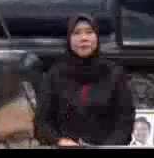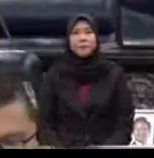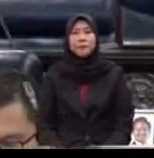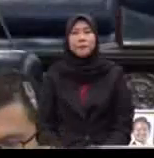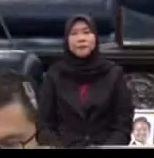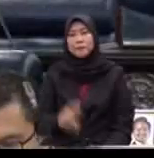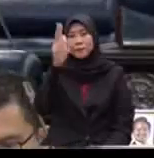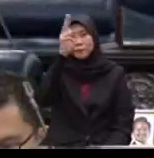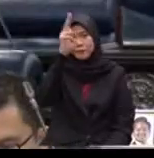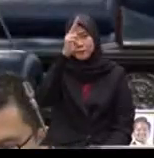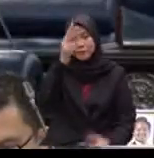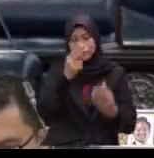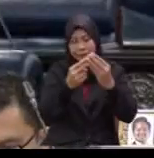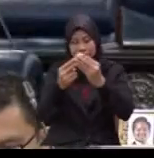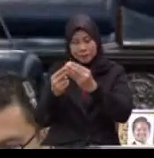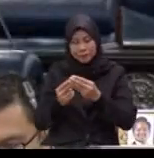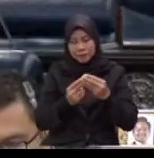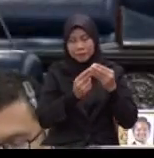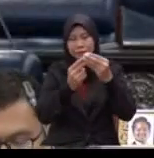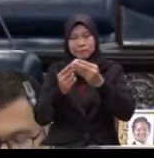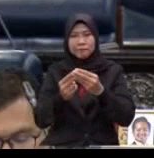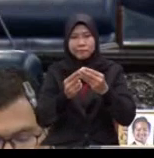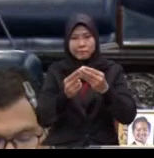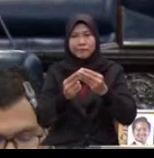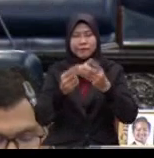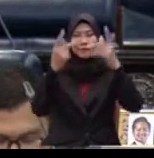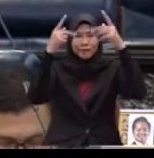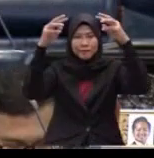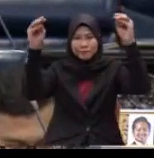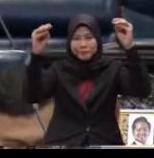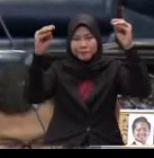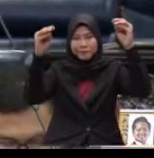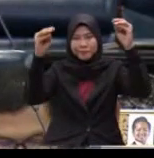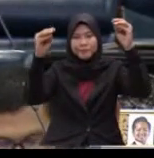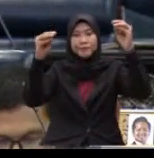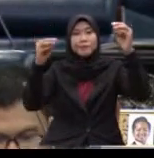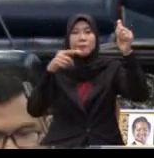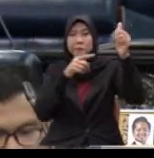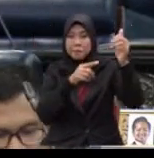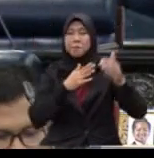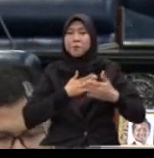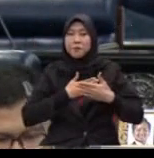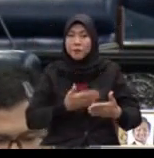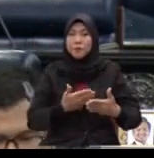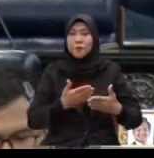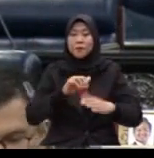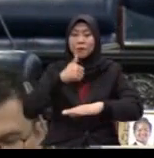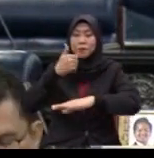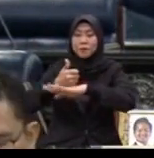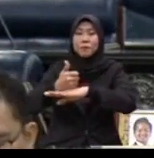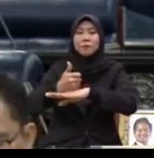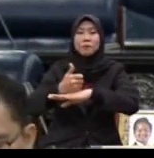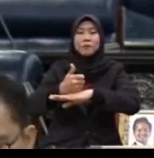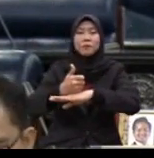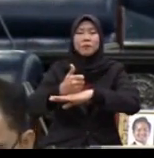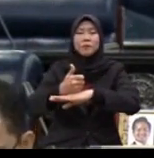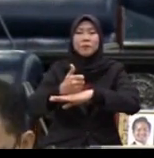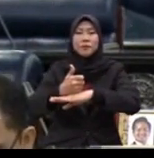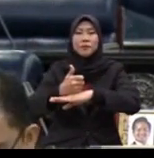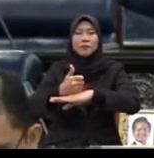kerajaan perpaduan di bawah pimpinannya mohon maaf Perdana Menteri nama komited dalam mewujudkan